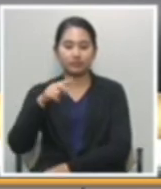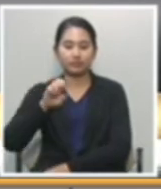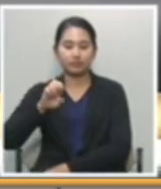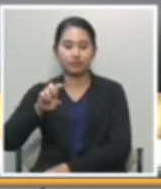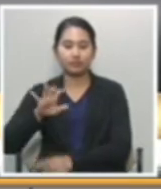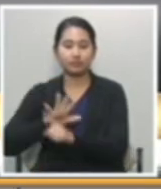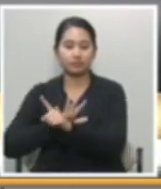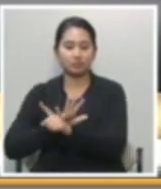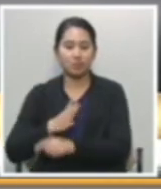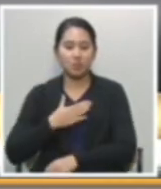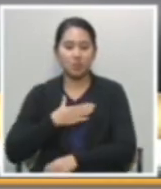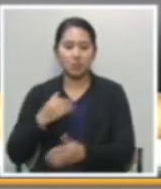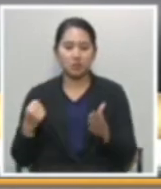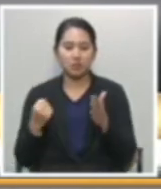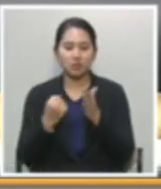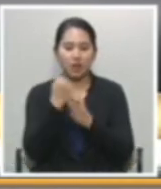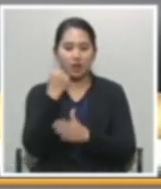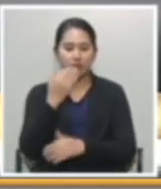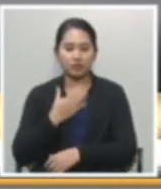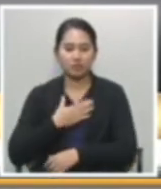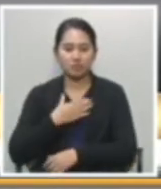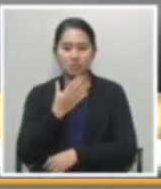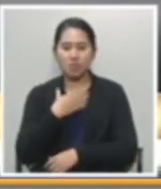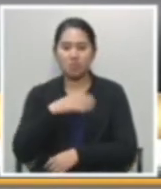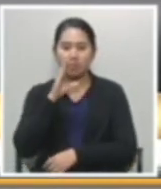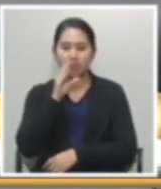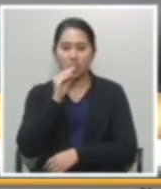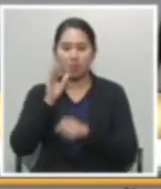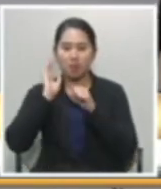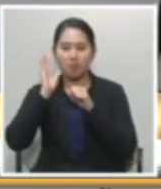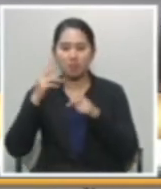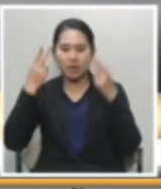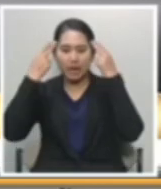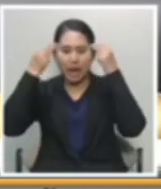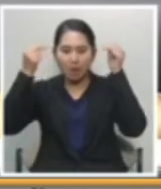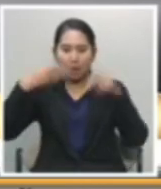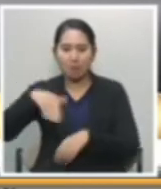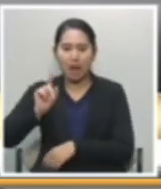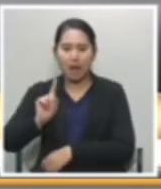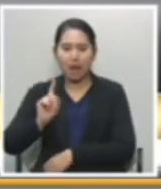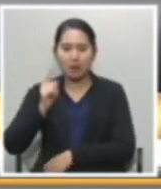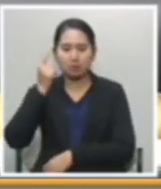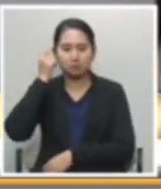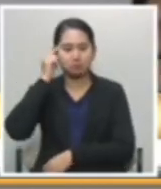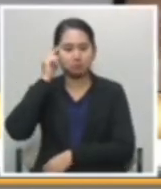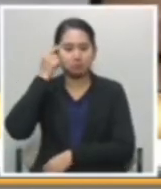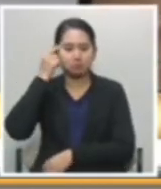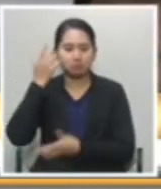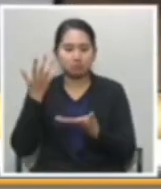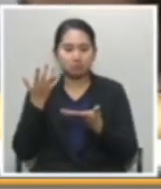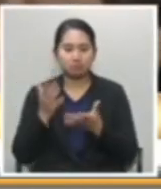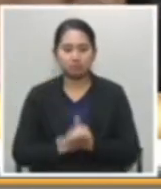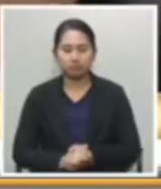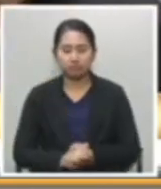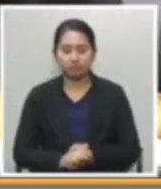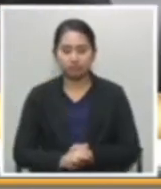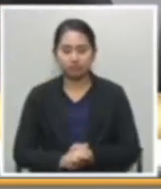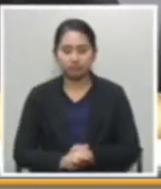เสียดายจริงเวลาผมพูดทีไรท่านนายกไม่อยู่สักทีนะครับ